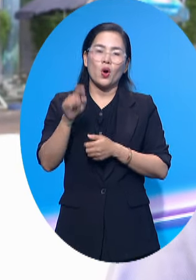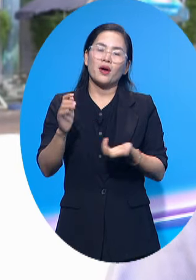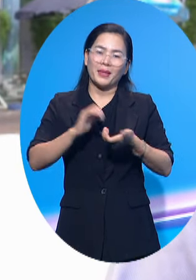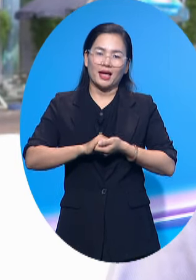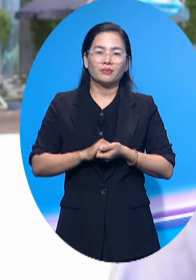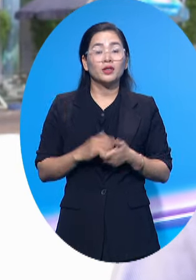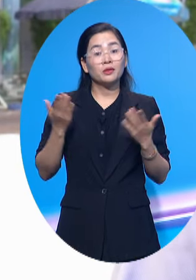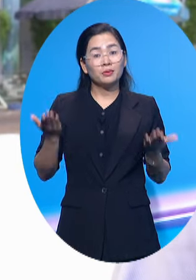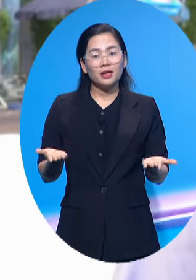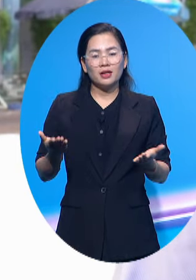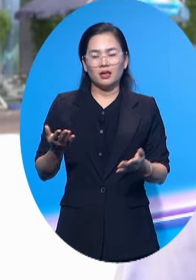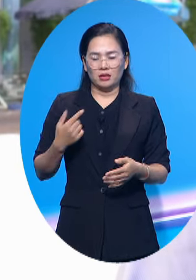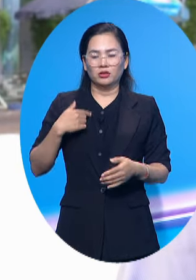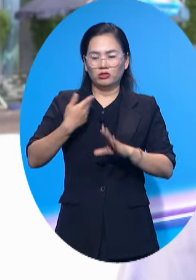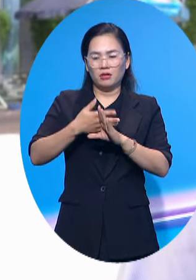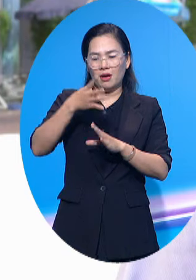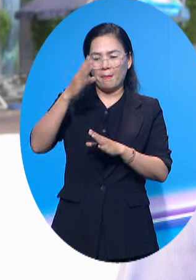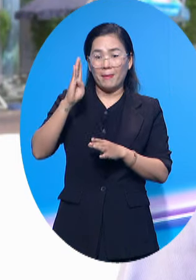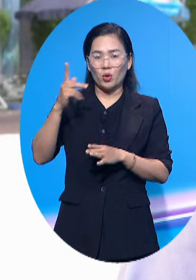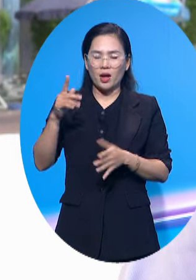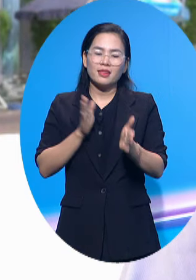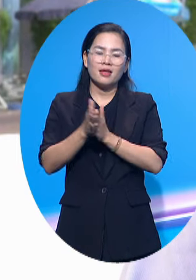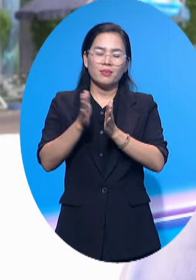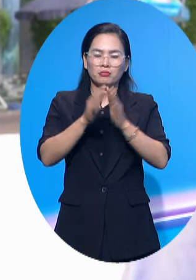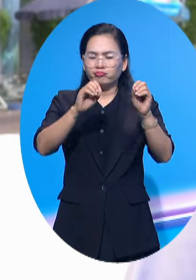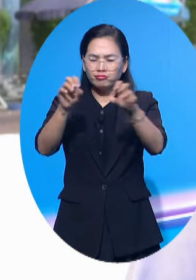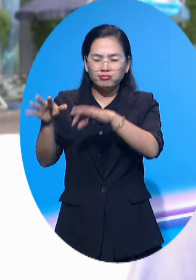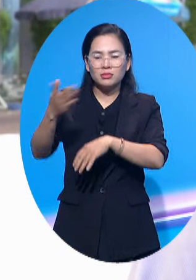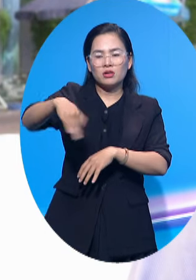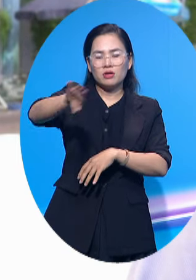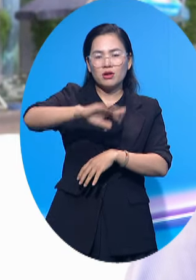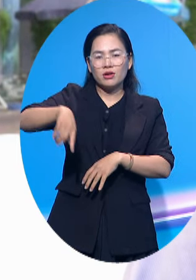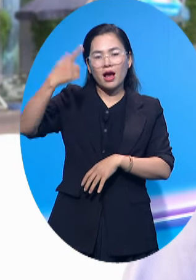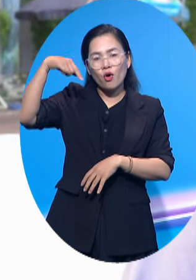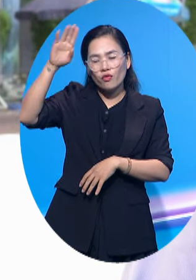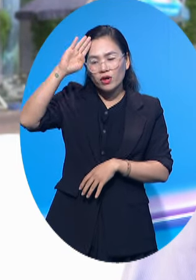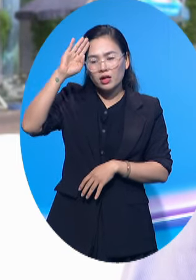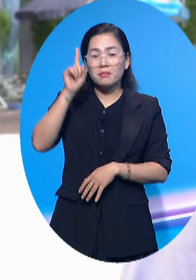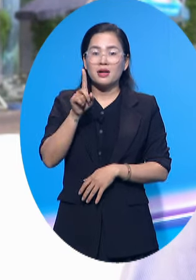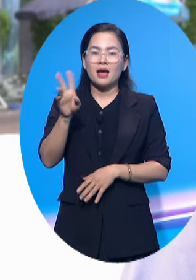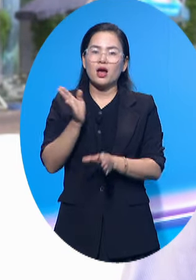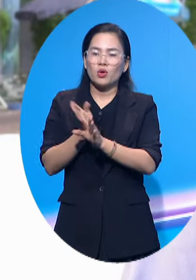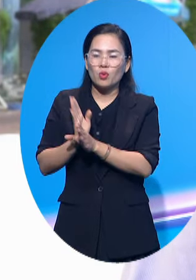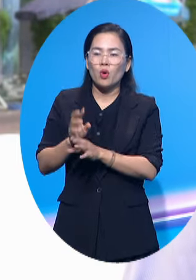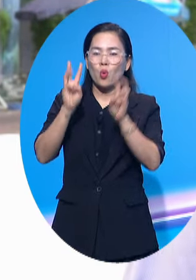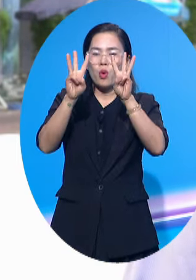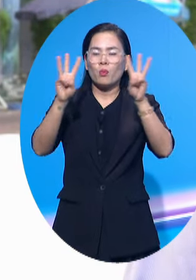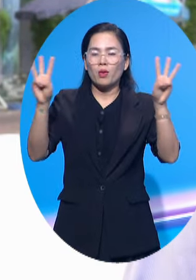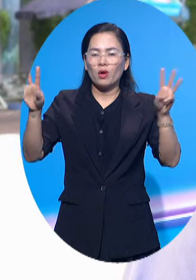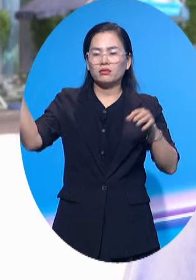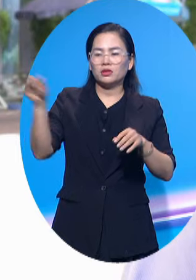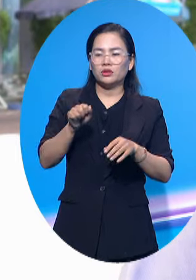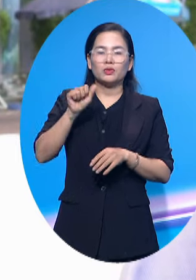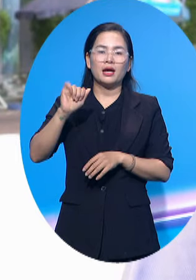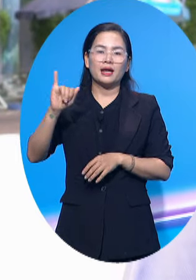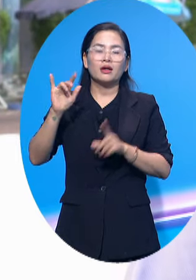hôm nay thì Bách Khoa cũng sẽ hỗ trợ cho thầy cô để có thể tìm hiểu và sử dụng nhuần nhuyễn 12 cái công cụ đến từ 6 cái trang web có ứng dụng trí tuệ